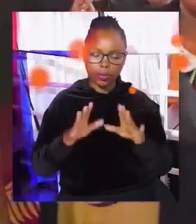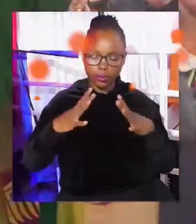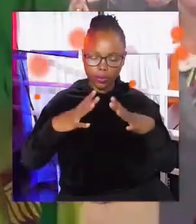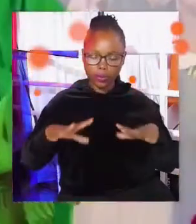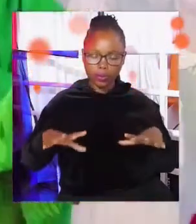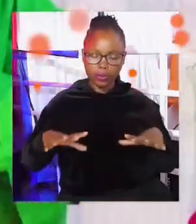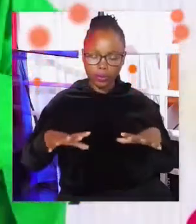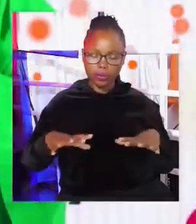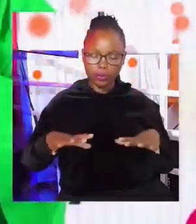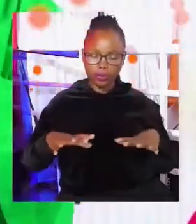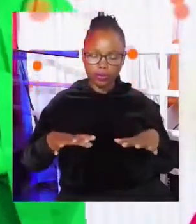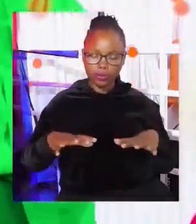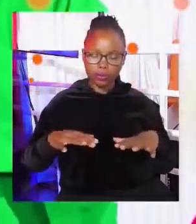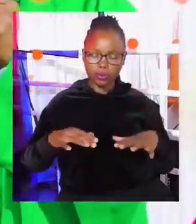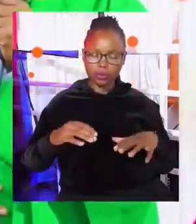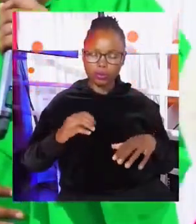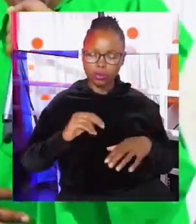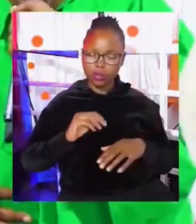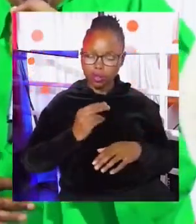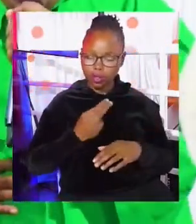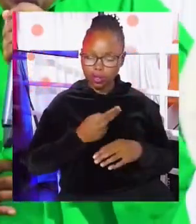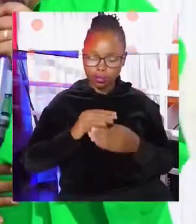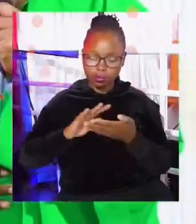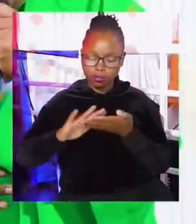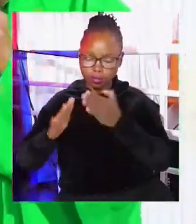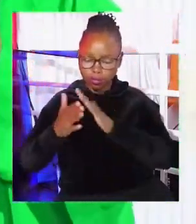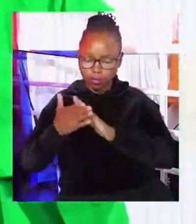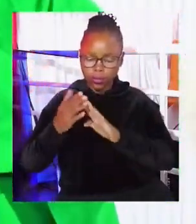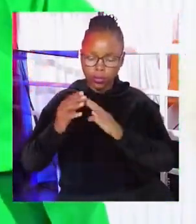Nituherete mehia maria tuciranirwo nao